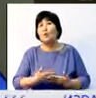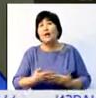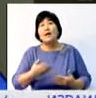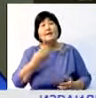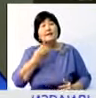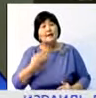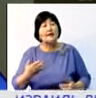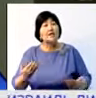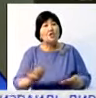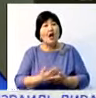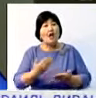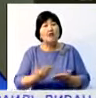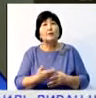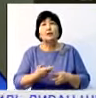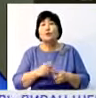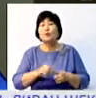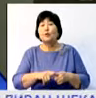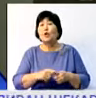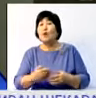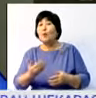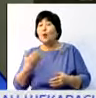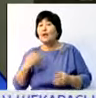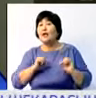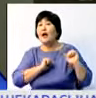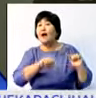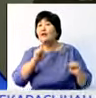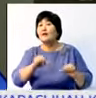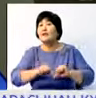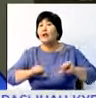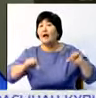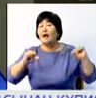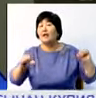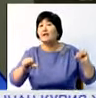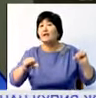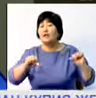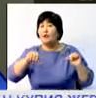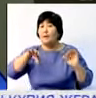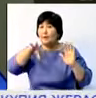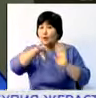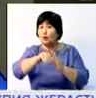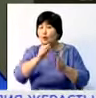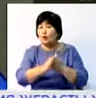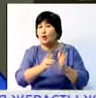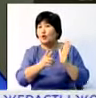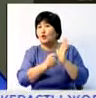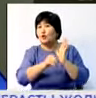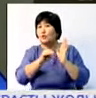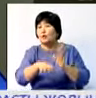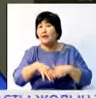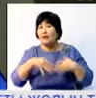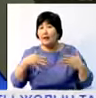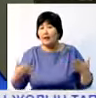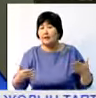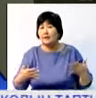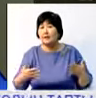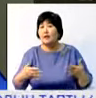жақсы жаңалығымыз бұл, бұған дейін адвокаттар алқасына кіру үшін 700 мыңнан астам